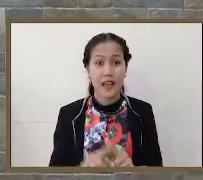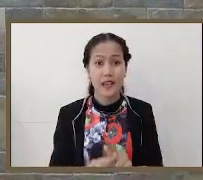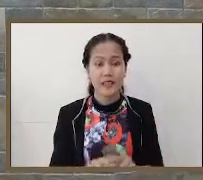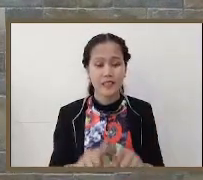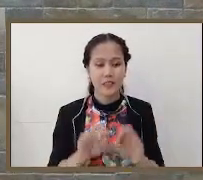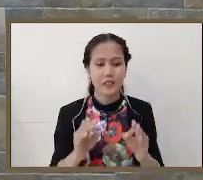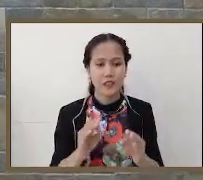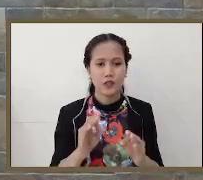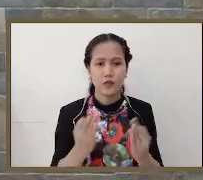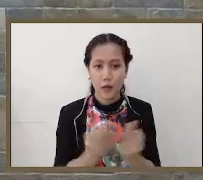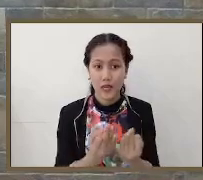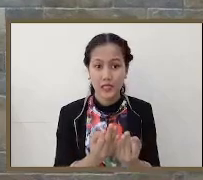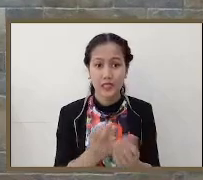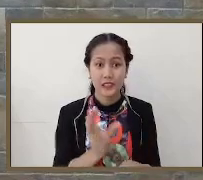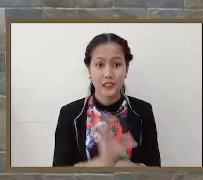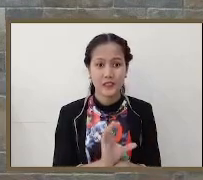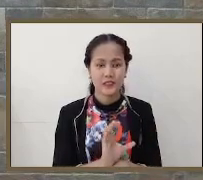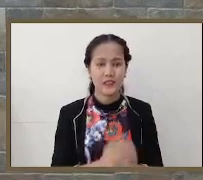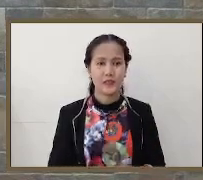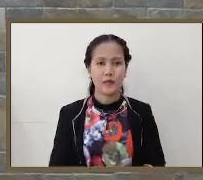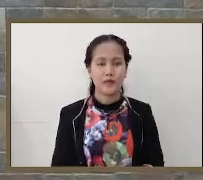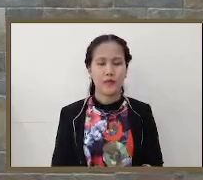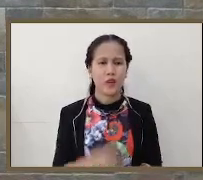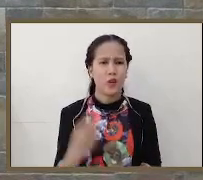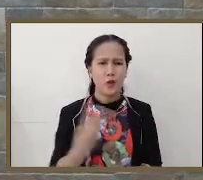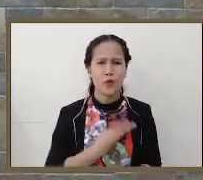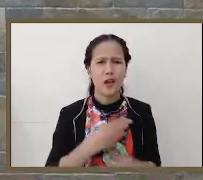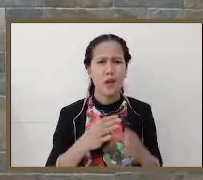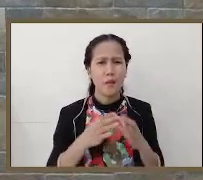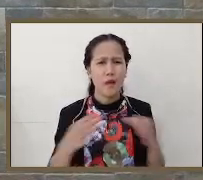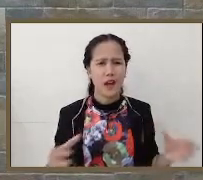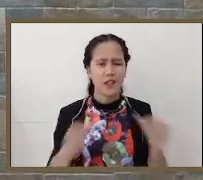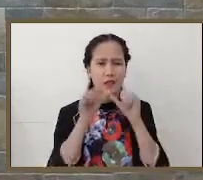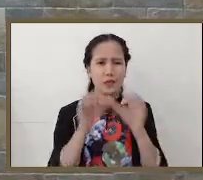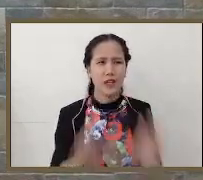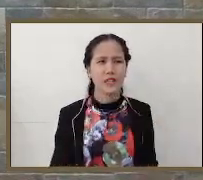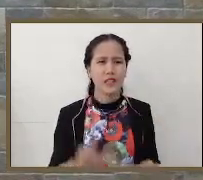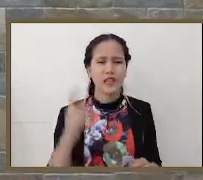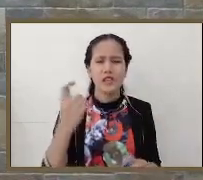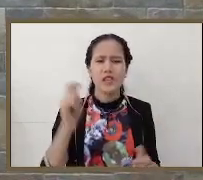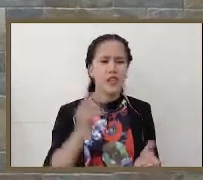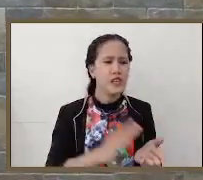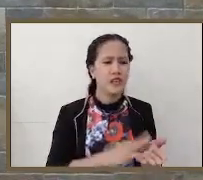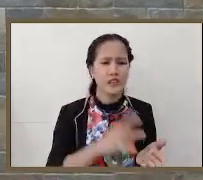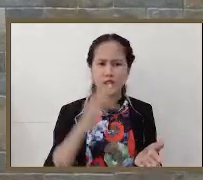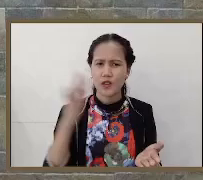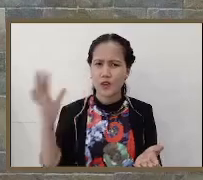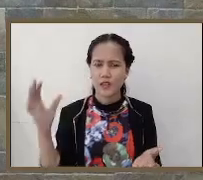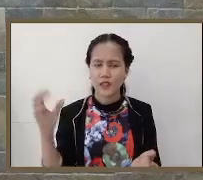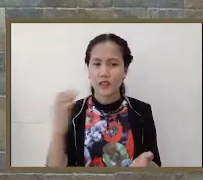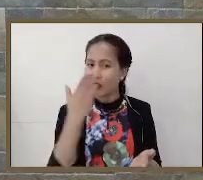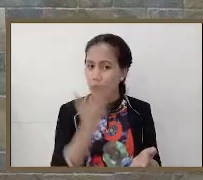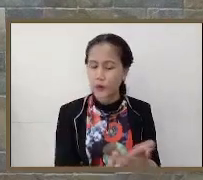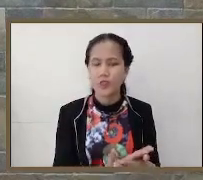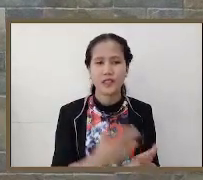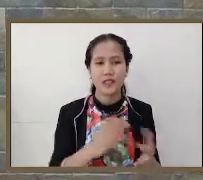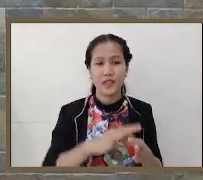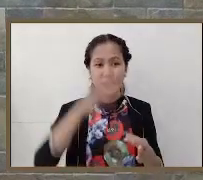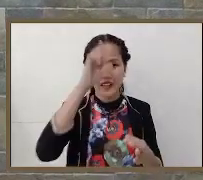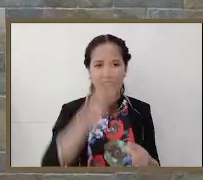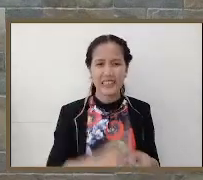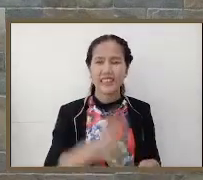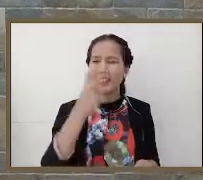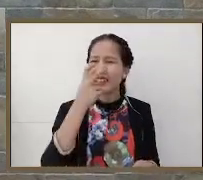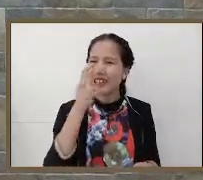so blessed. Biyaya ng Diyos, mga kapatid, na ang kadakilaan ng Diyos, ang kagandahan at kabutihan ng Diyos ay isisilayan sa